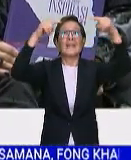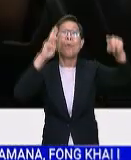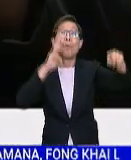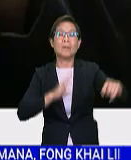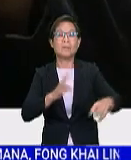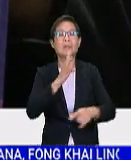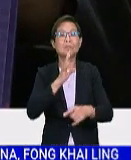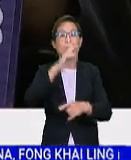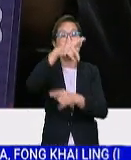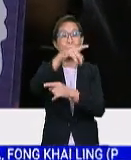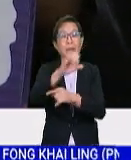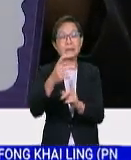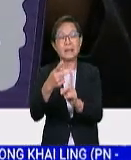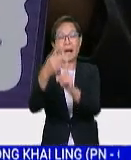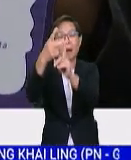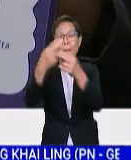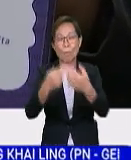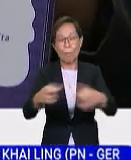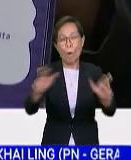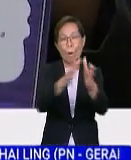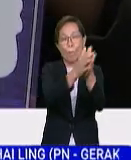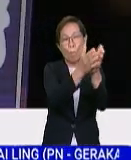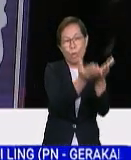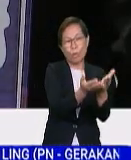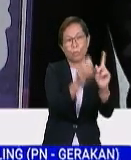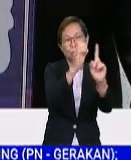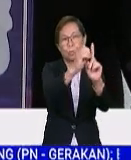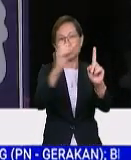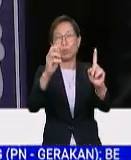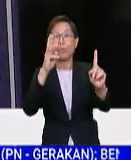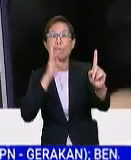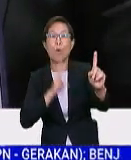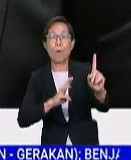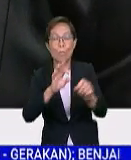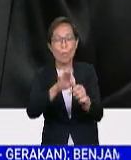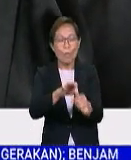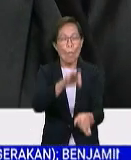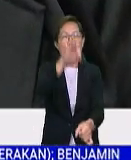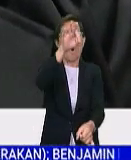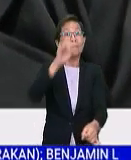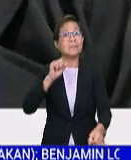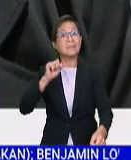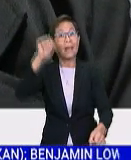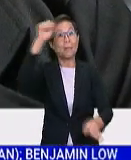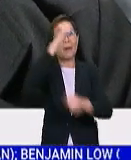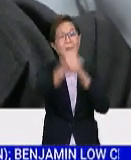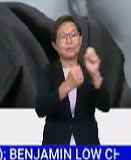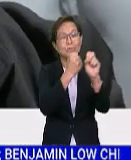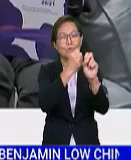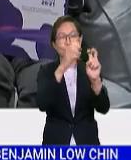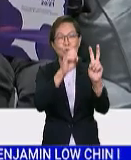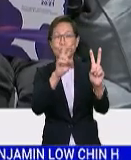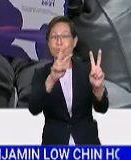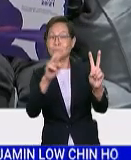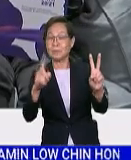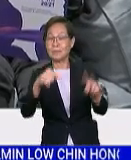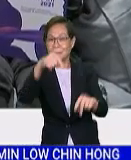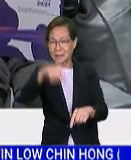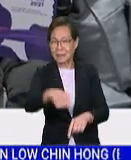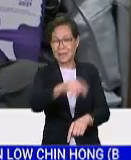demikian dalam sidang media khas pelancaran buku 100 wanita inspirasi Sabah 2021